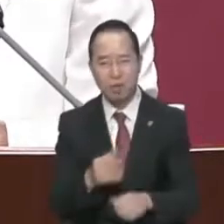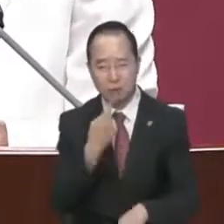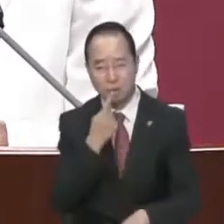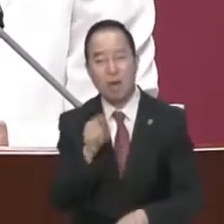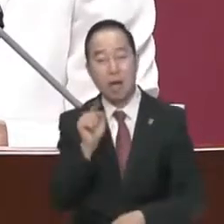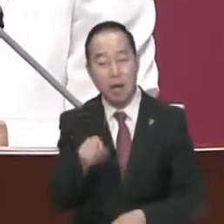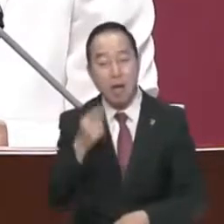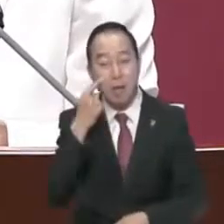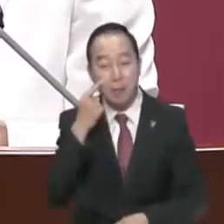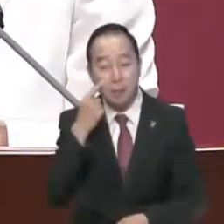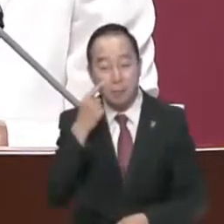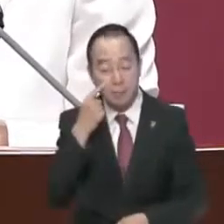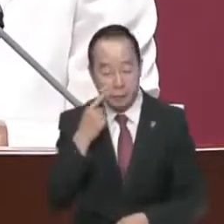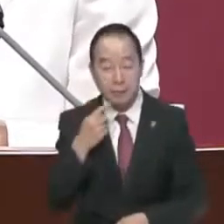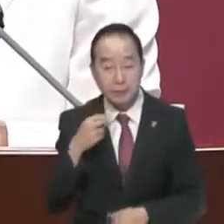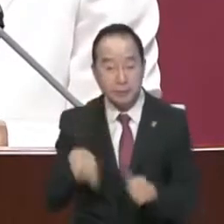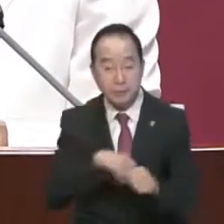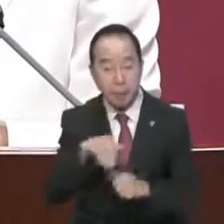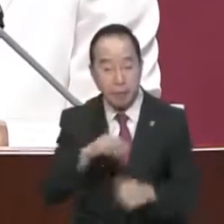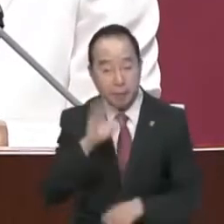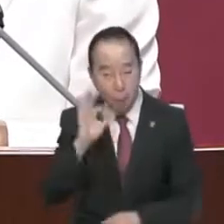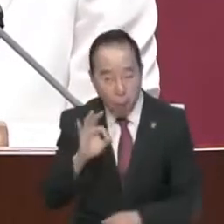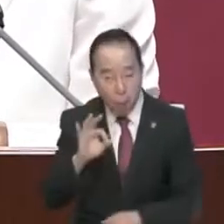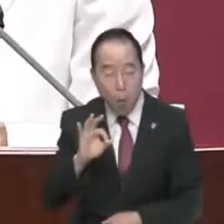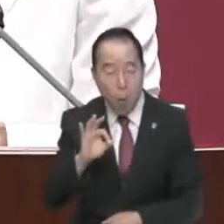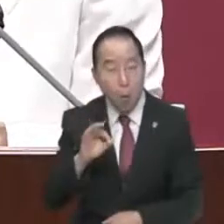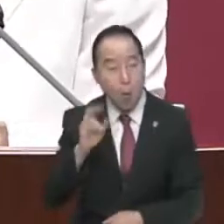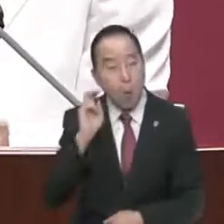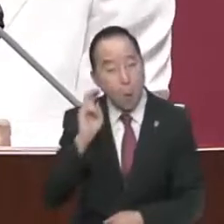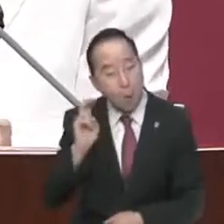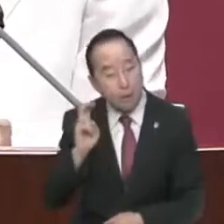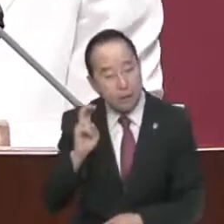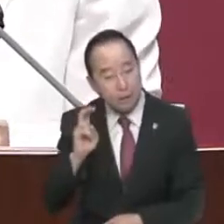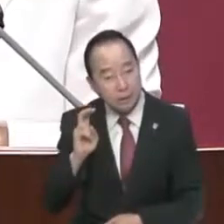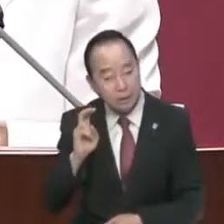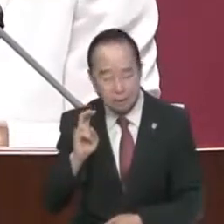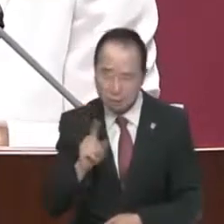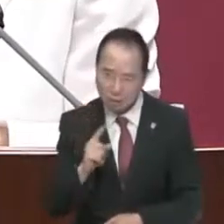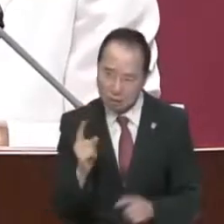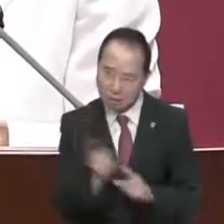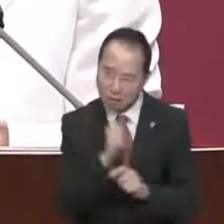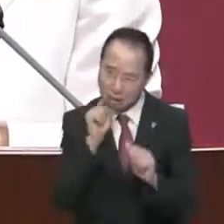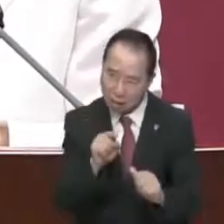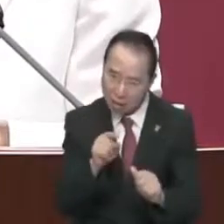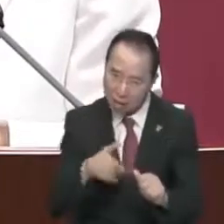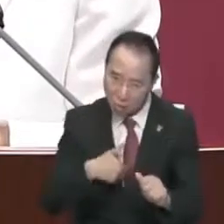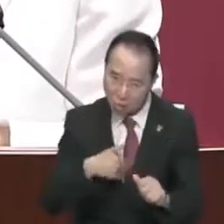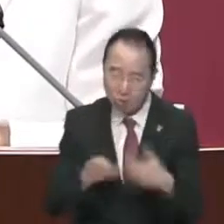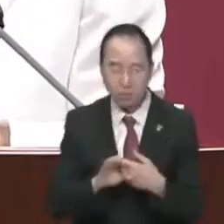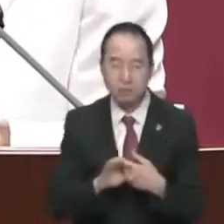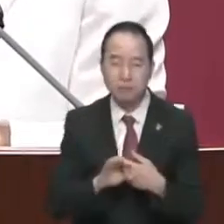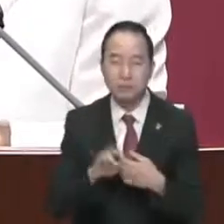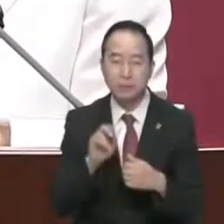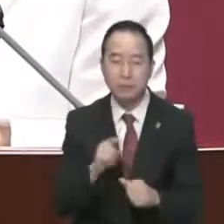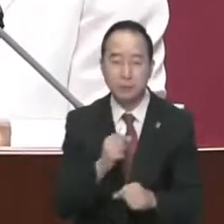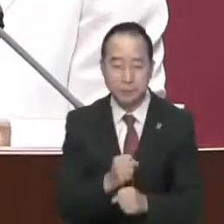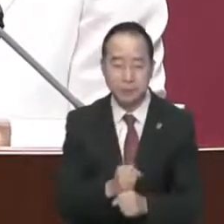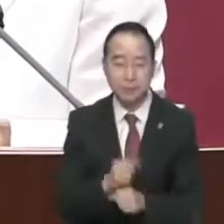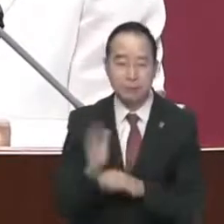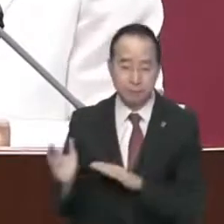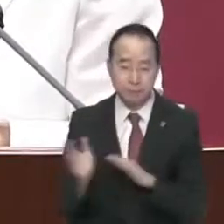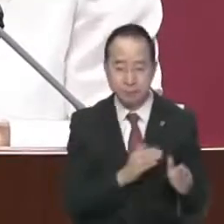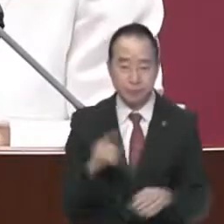아무튼 한번 상황을 체크해보고 혹시 지도가 필요하면 지도 감독하도록 그렇게 하겠습니다. 네, 사진